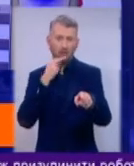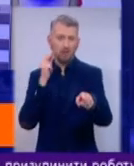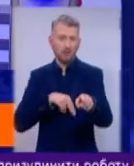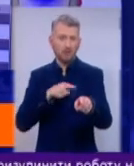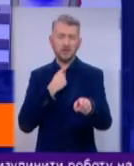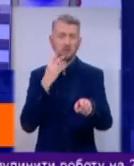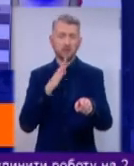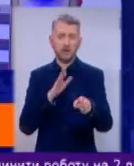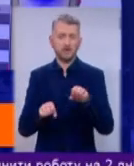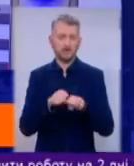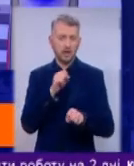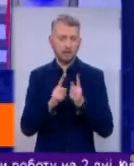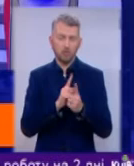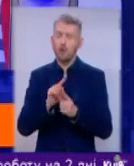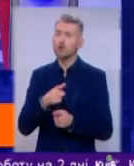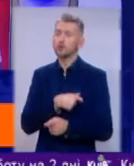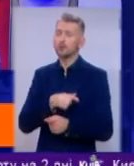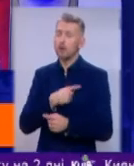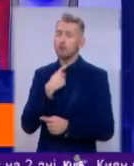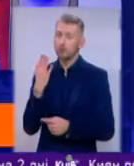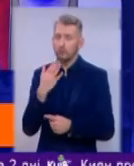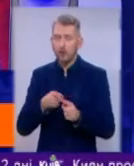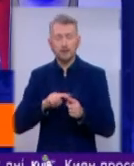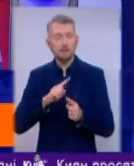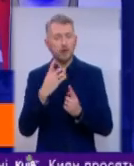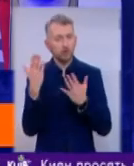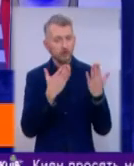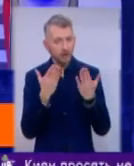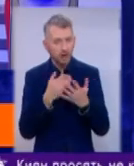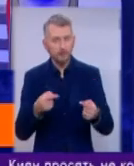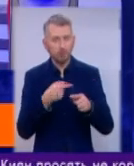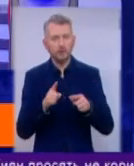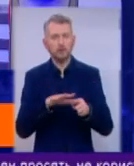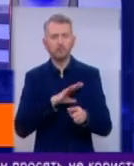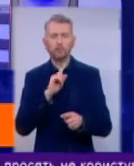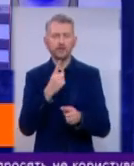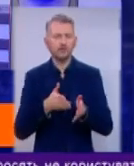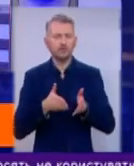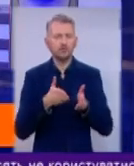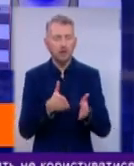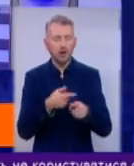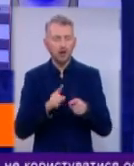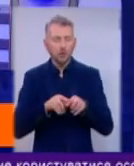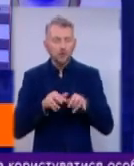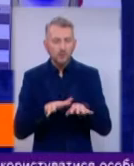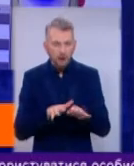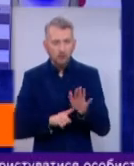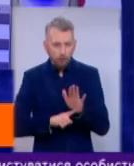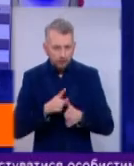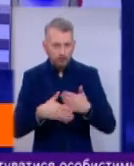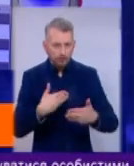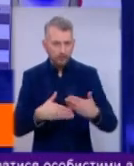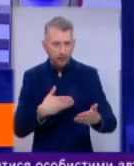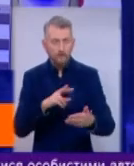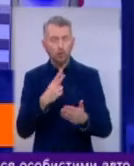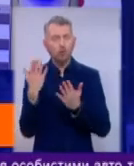вони зірвали реформу. А чому депутати проголосували? Тому що це перше читання, і відповідно це був єдиний шлях взагалі зрушити справу з мертвої точки. В другому